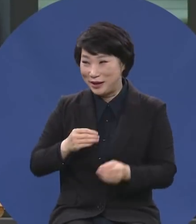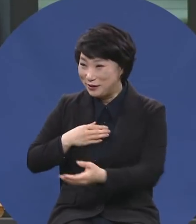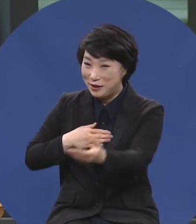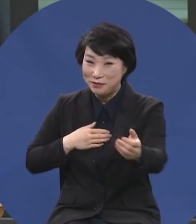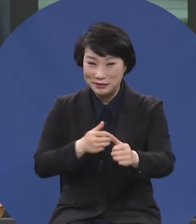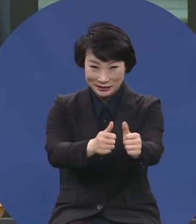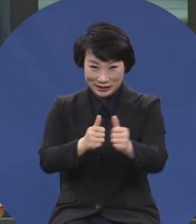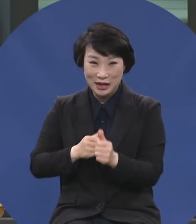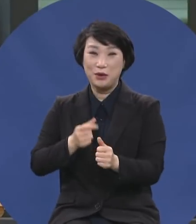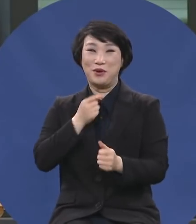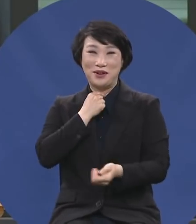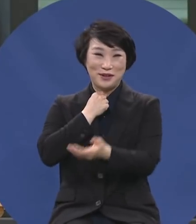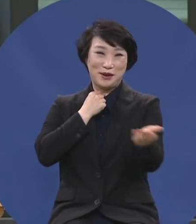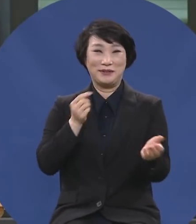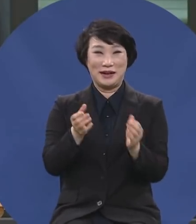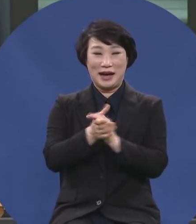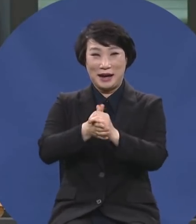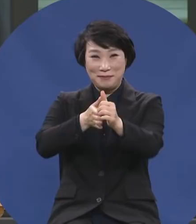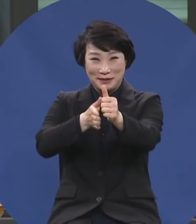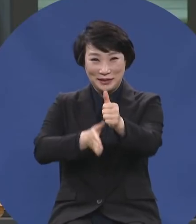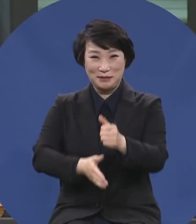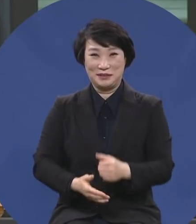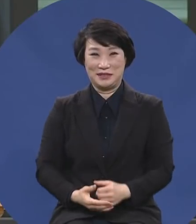동의하시고 따르기를 원하시면 아멘 합시다.